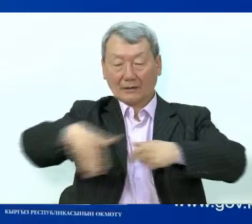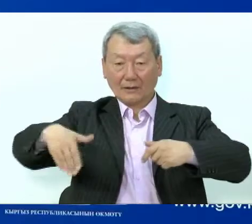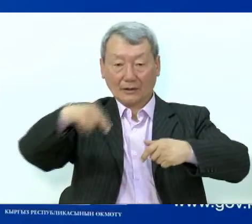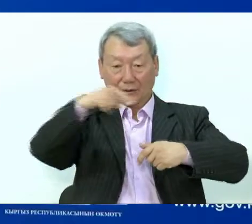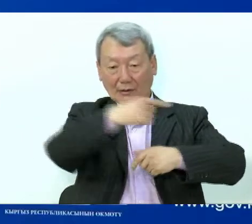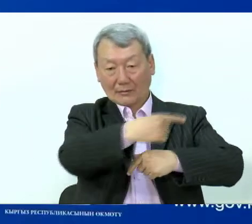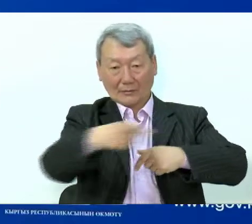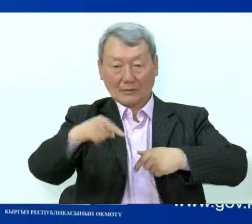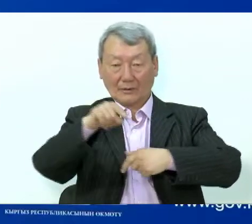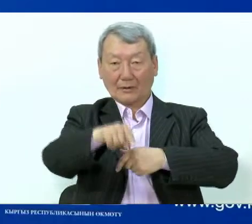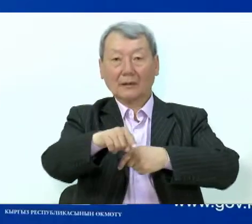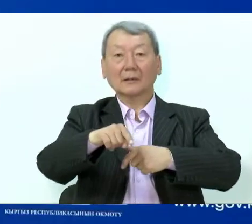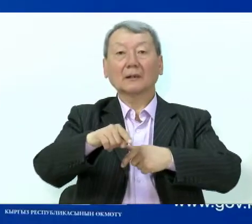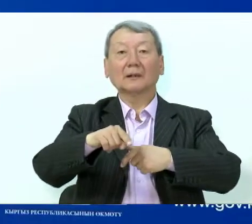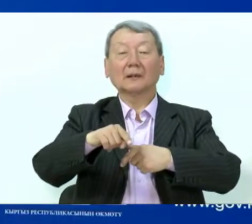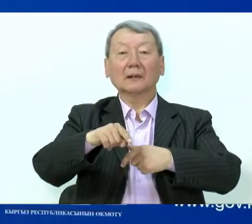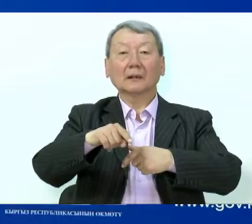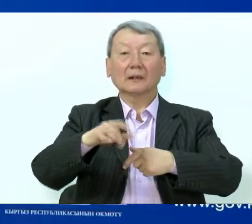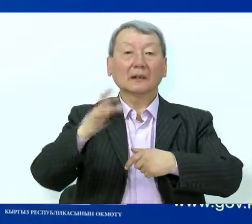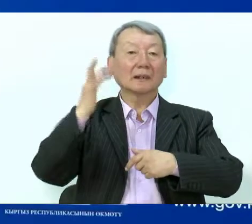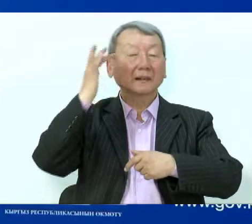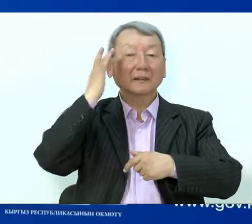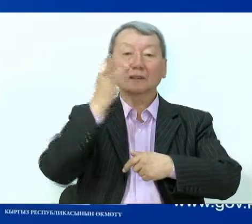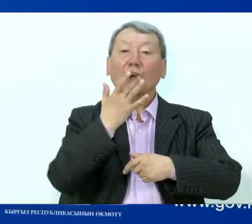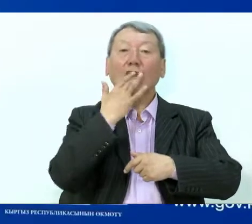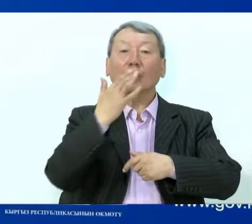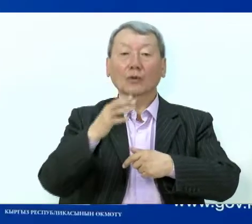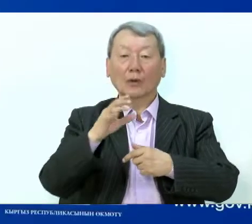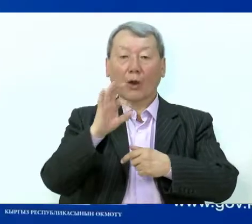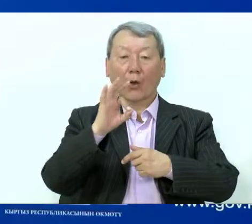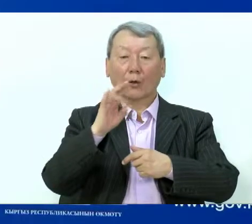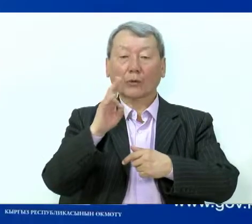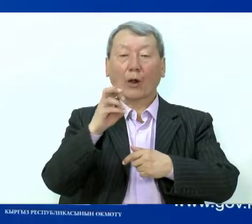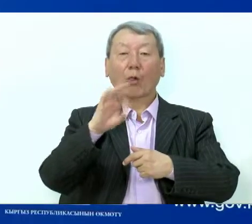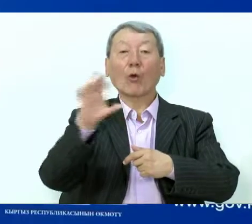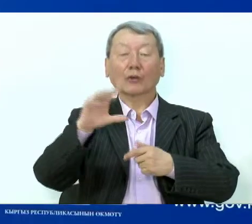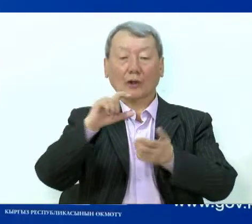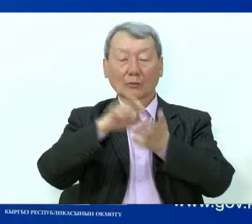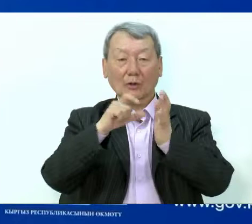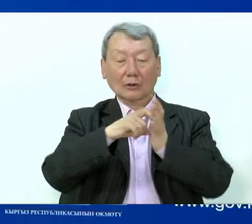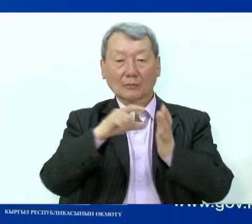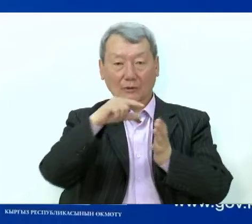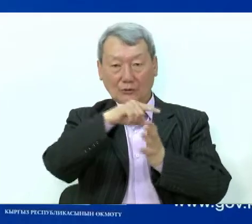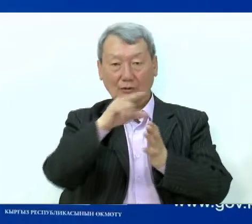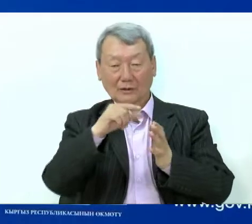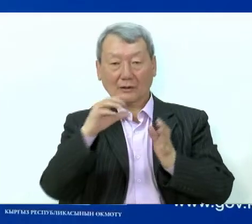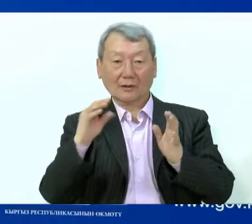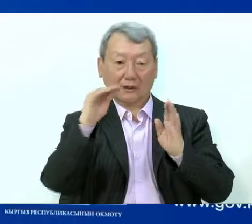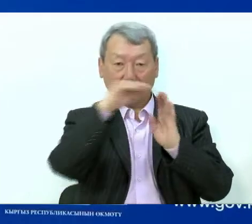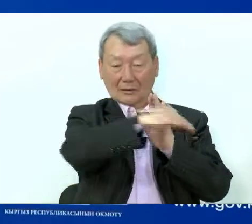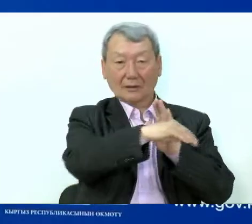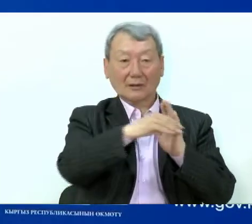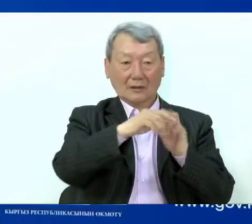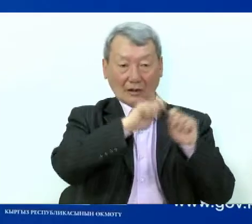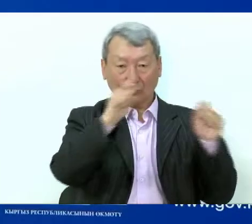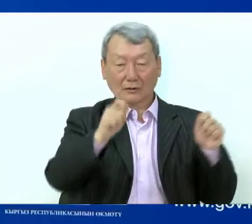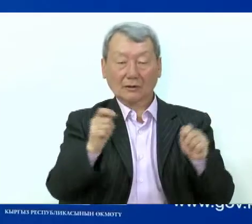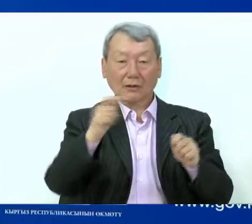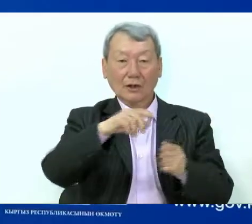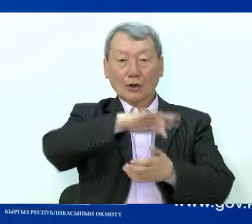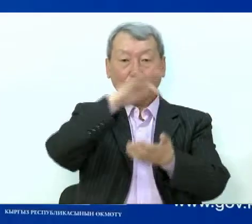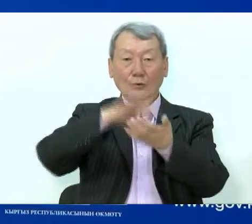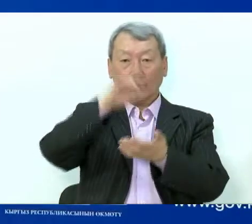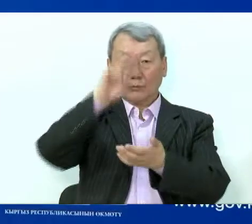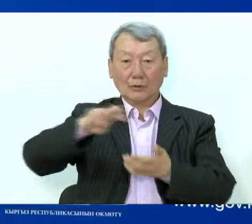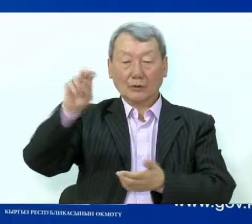мейманканасында улуттук онкология борборун обсервациялык палаталар да түзүлгөн. Бишкек